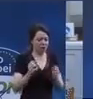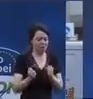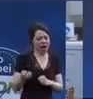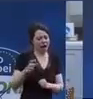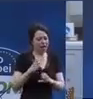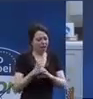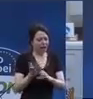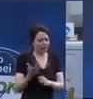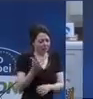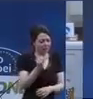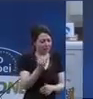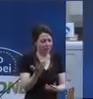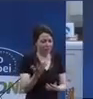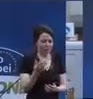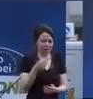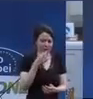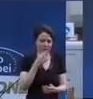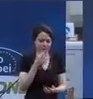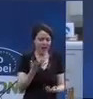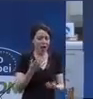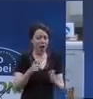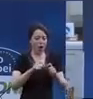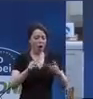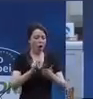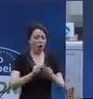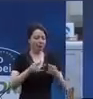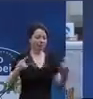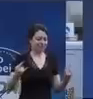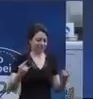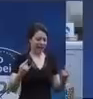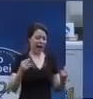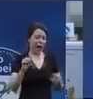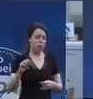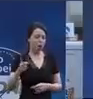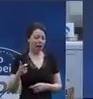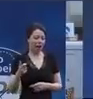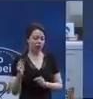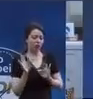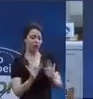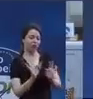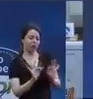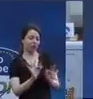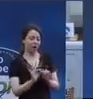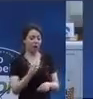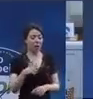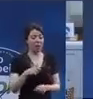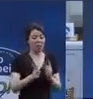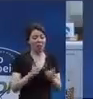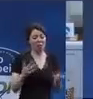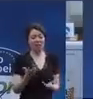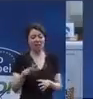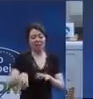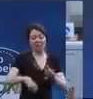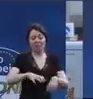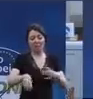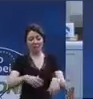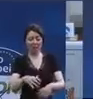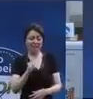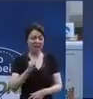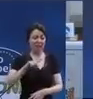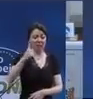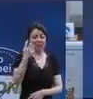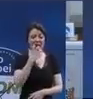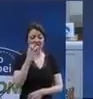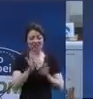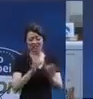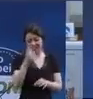ovviamente Aldo Grasso sul Corriere della Sera l'ha deriso perché perché tanto la politica è tutta un magna magna e i primi a deridere la